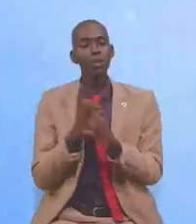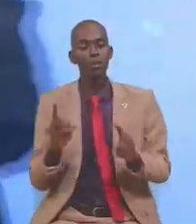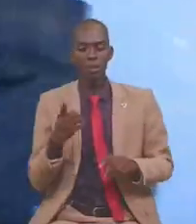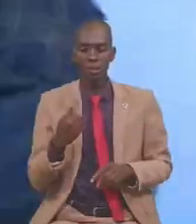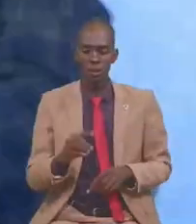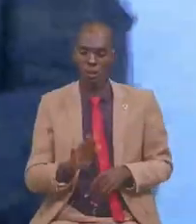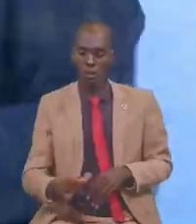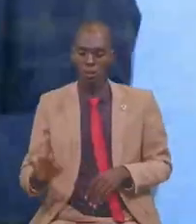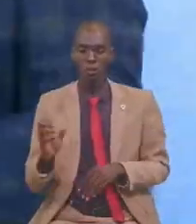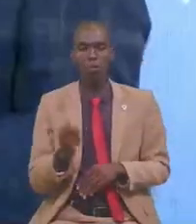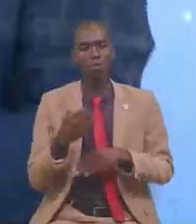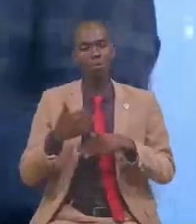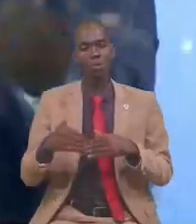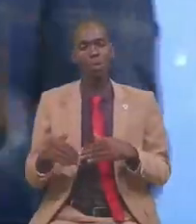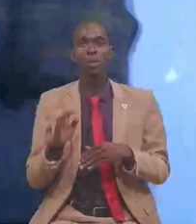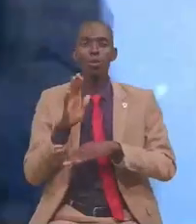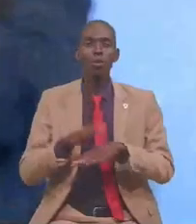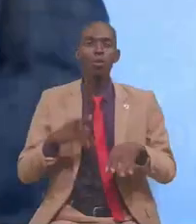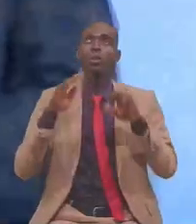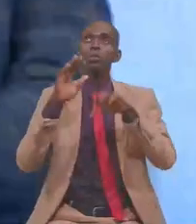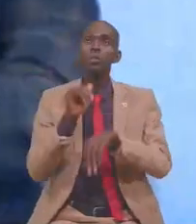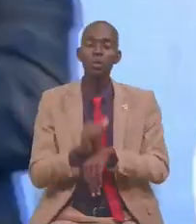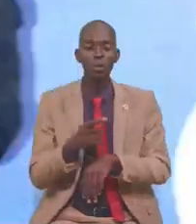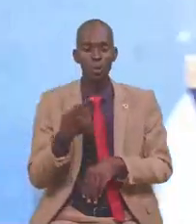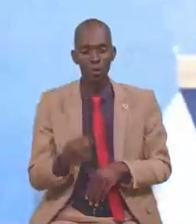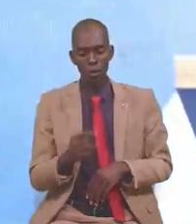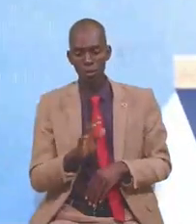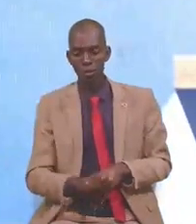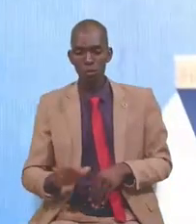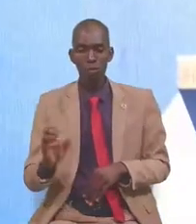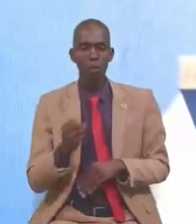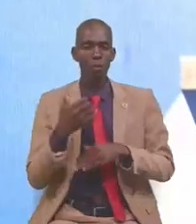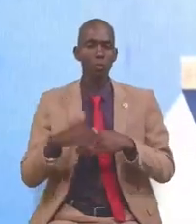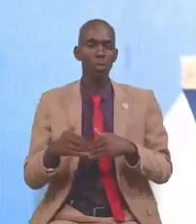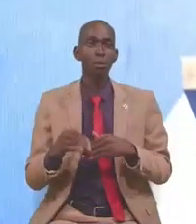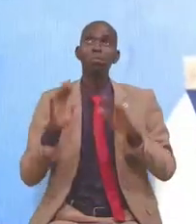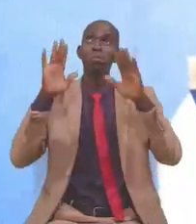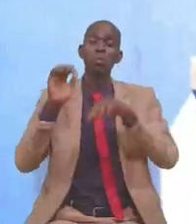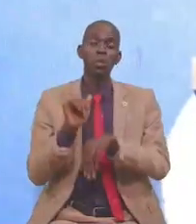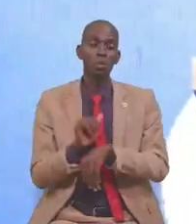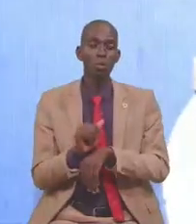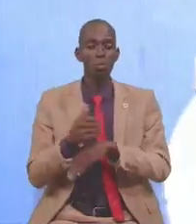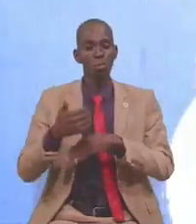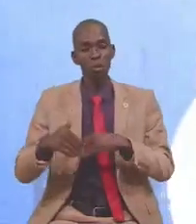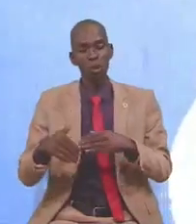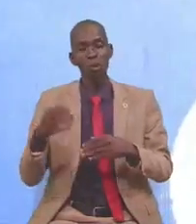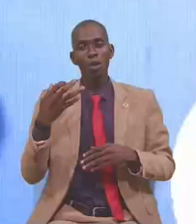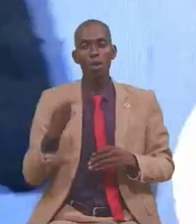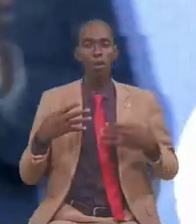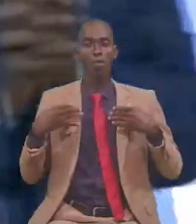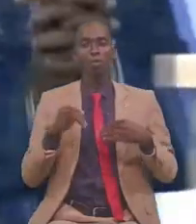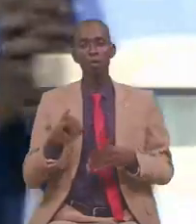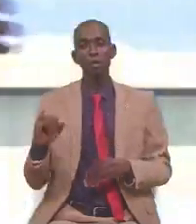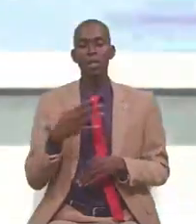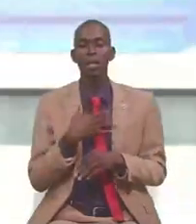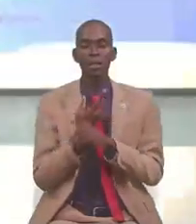Il a appelé le miracle, le pain des enfants. Nous voyons le pain miracle de guérison et de délivrance